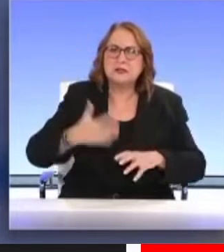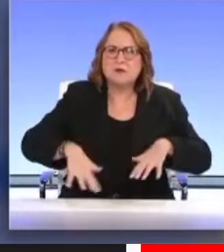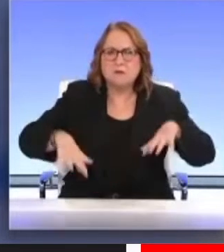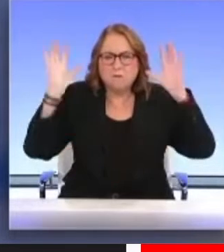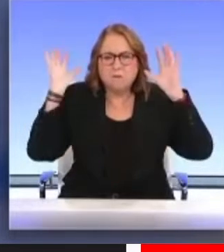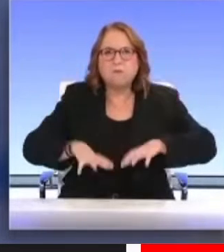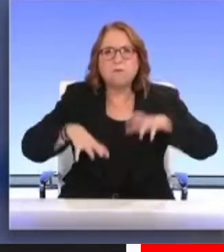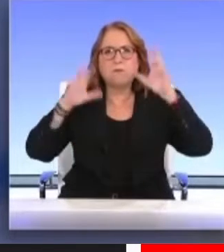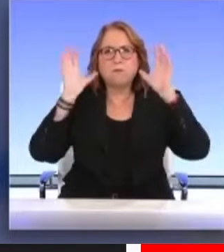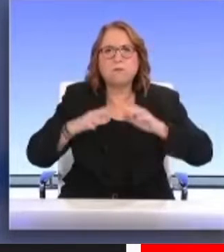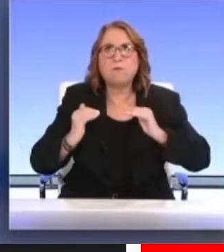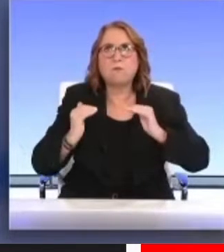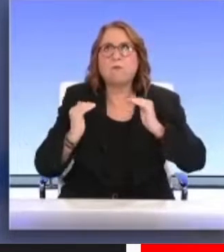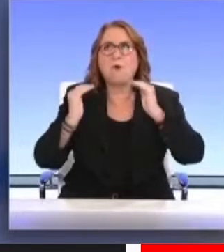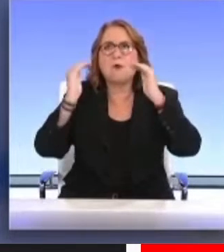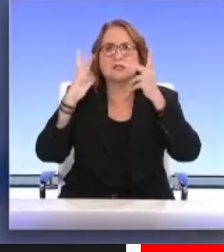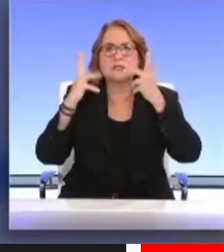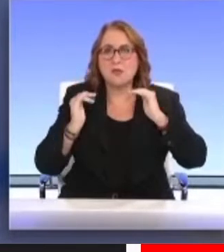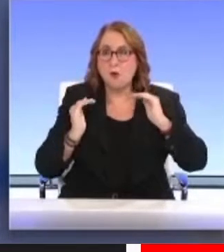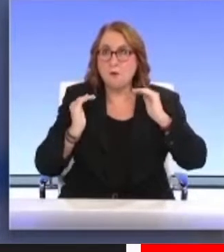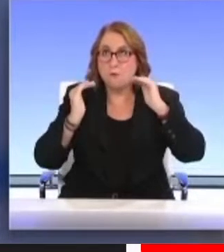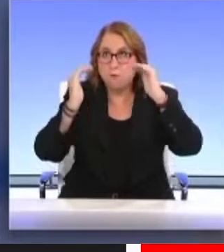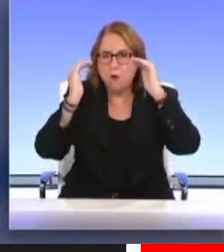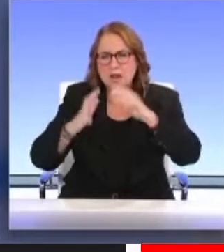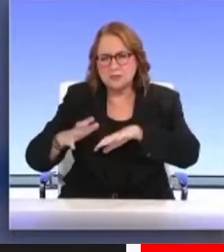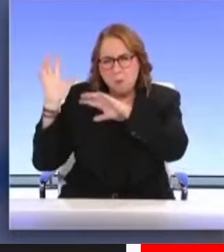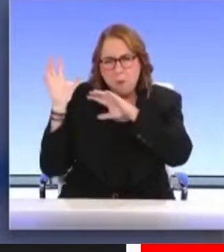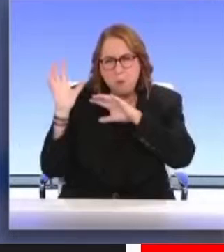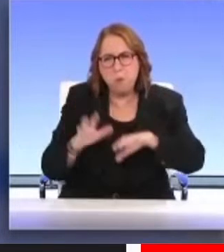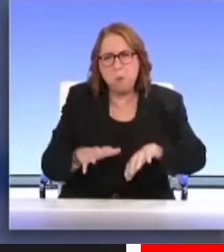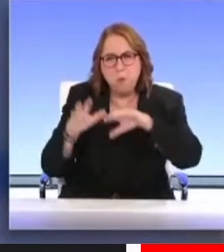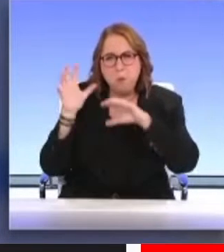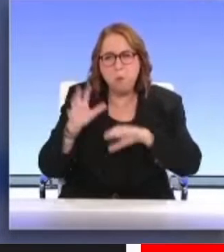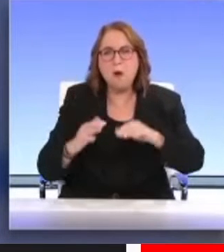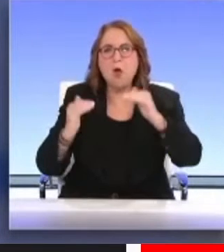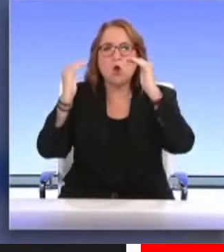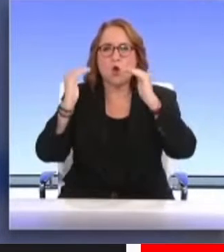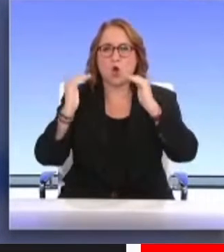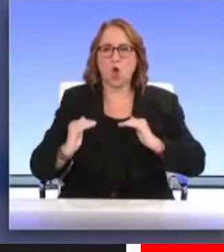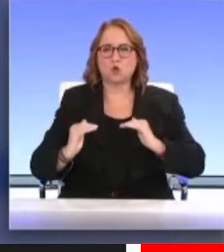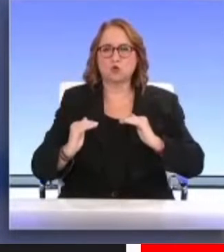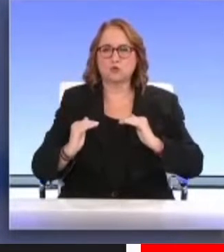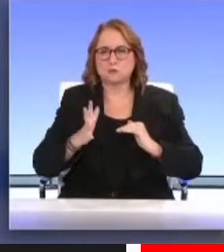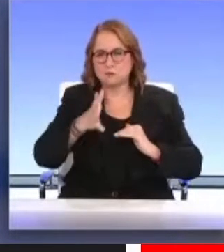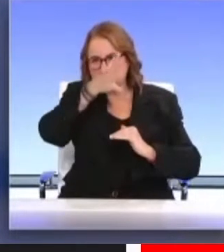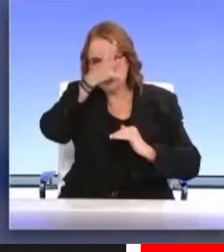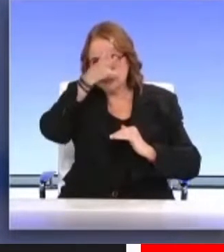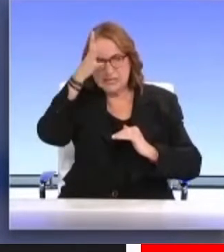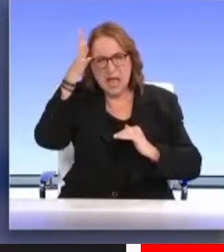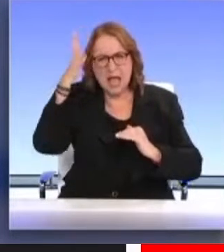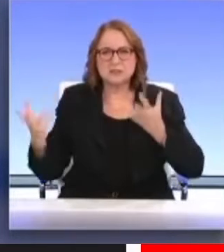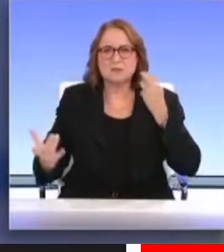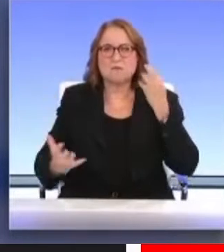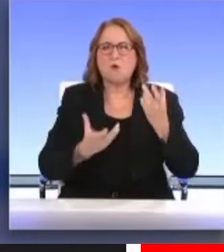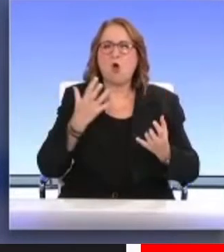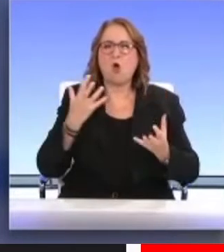Είναι η καλύτερη απόδειξη, η ισχυρότερη απόδειξη ότι η περιβαλλοντική κρίση μας αφορά όλους. Είναι και ένα σήμα